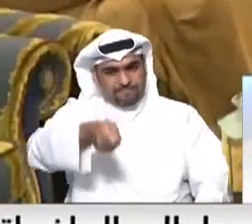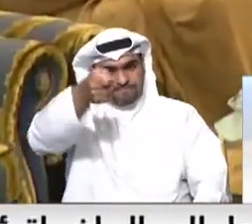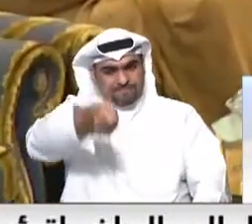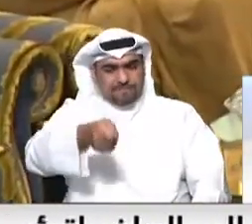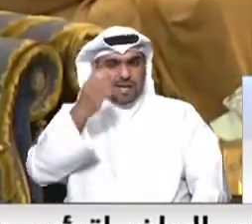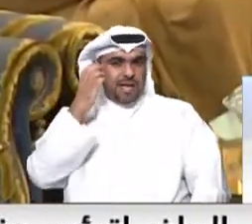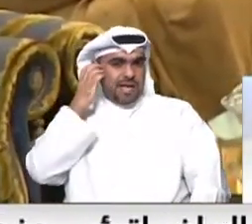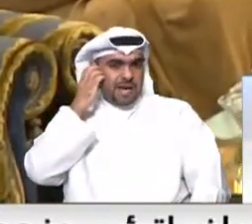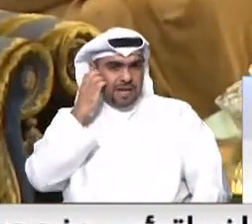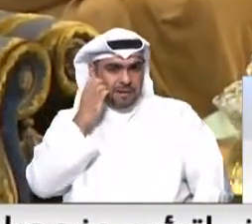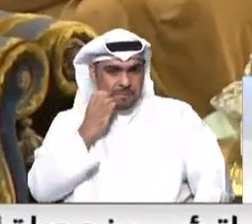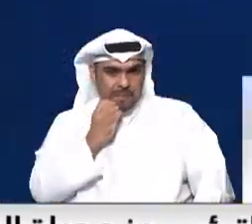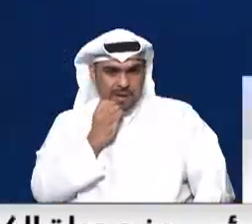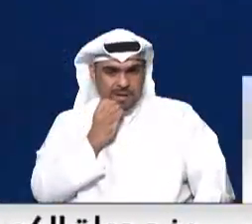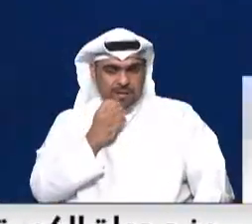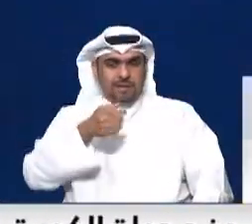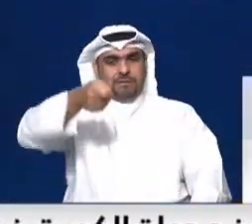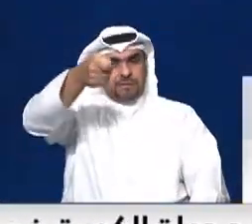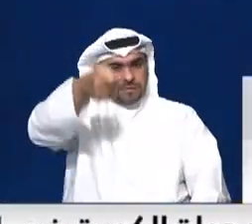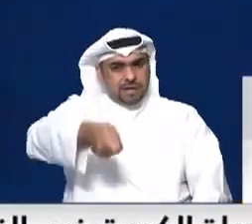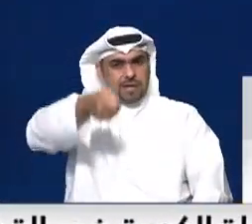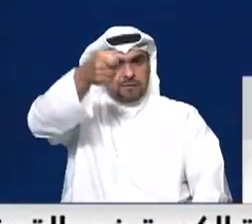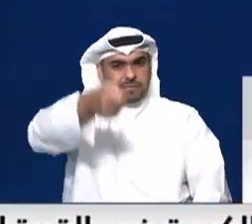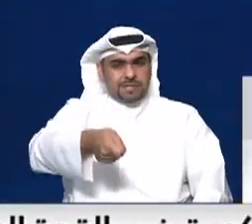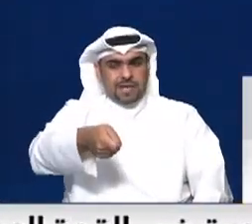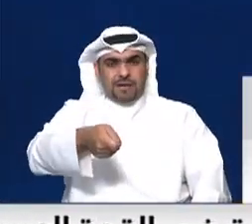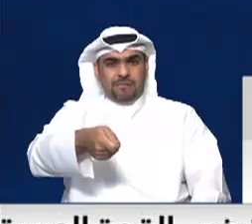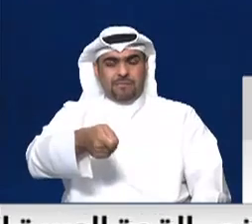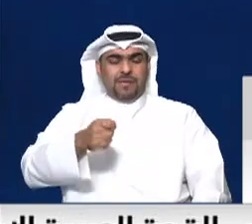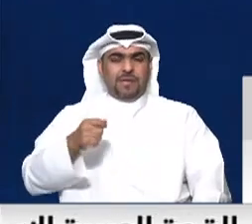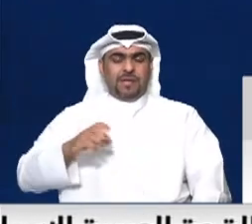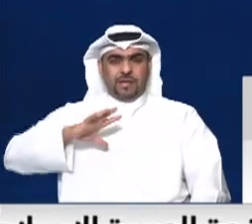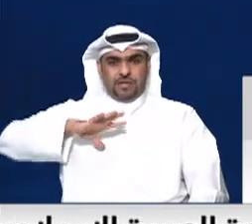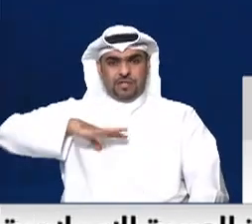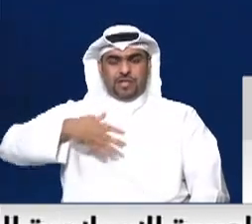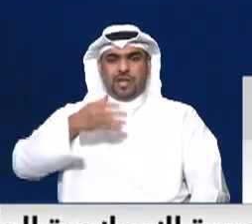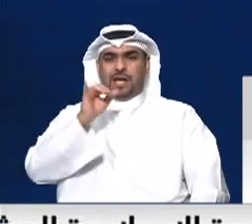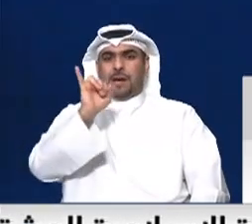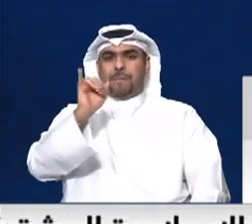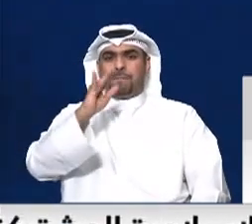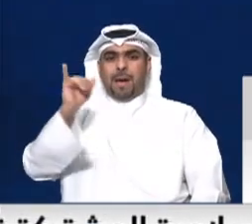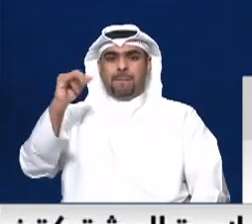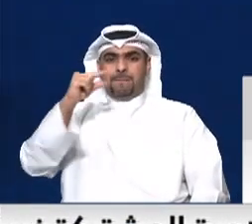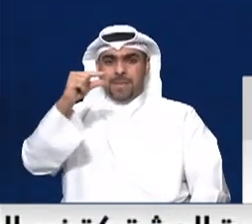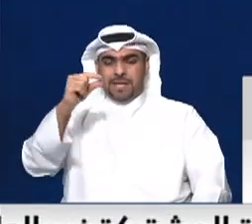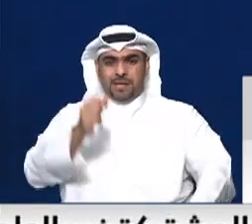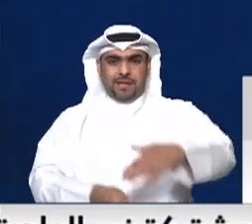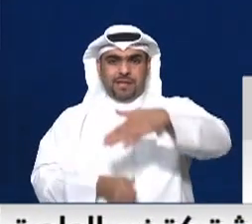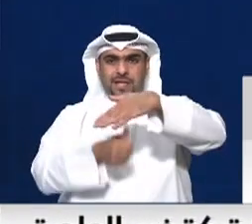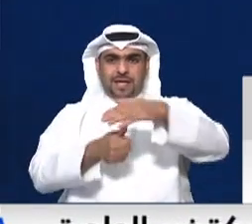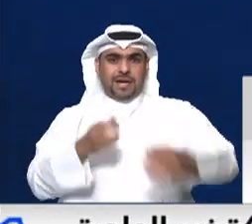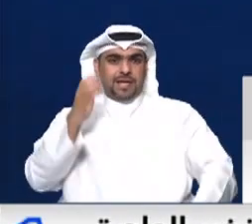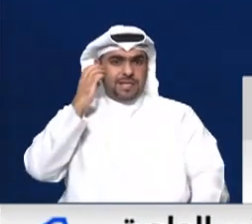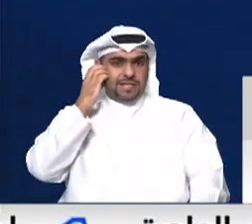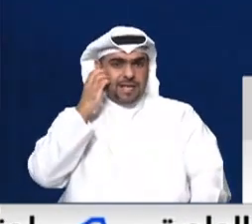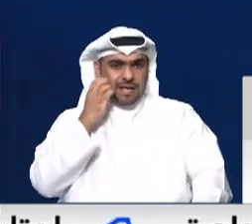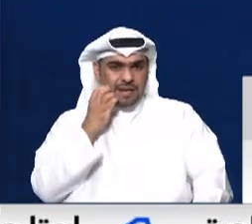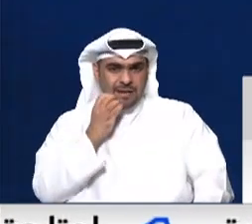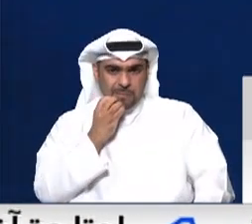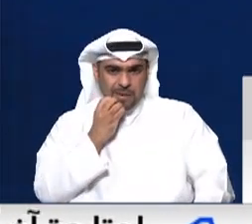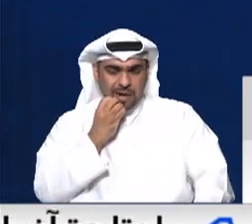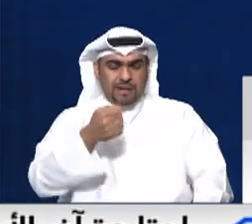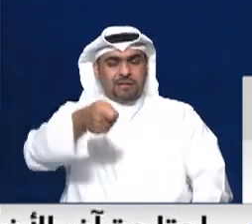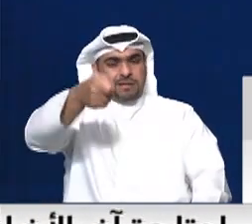ورعاه وتحياته إلى أخيهما صاحب السمو الشيخ محمد بن زايد آل نهيان رئيس دولة الإمارات العربية